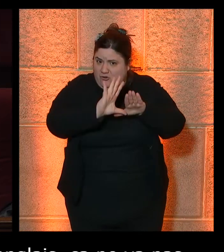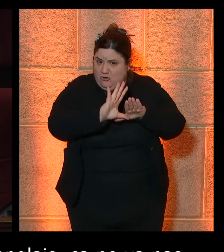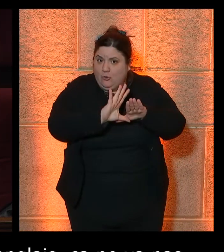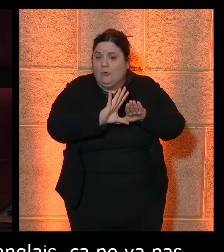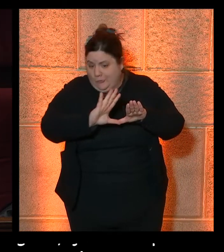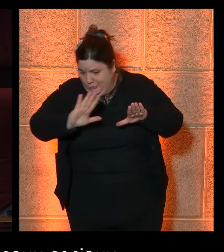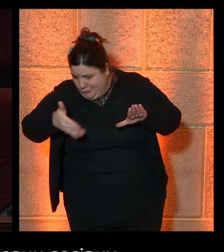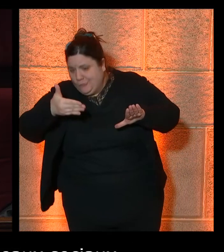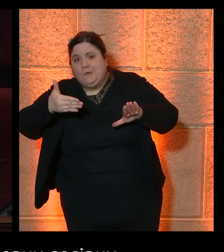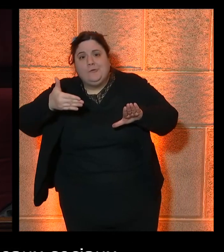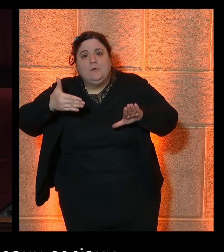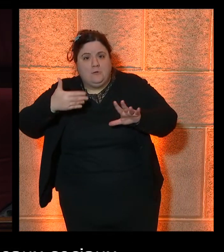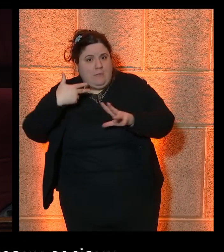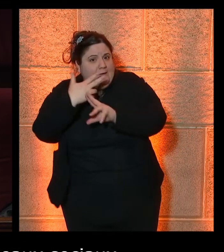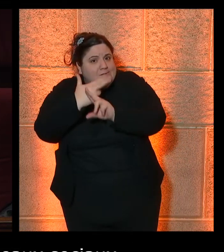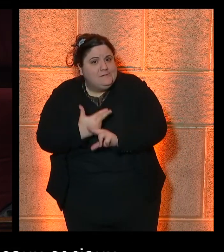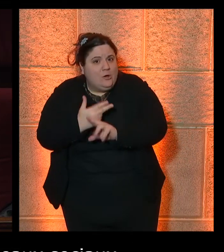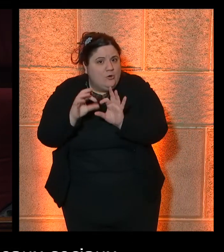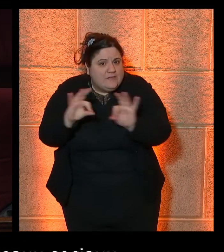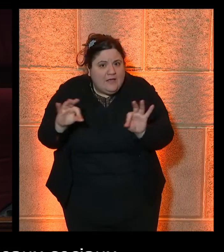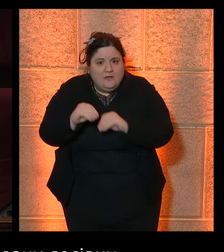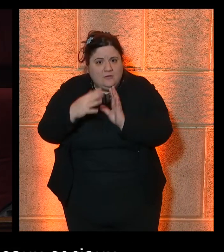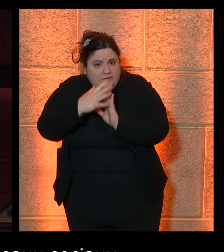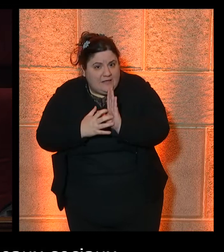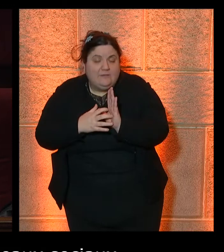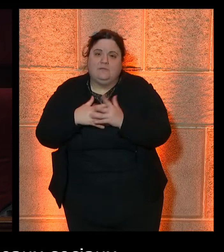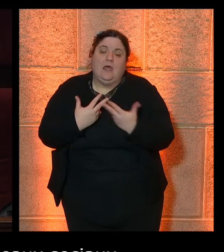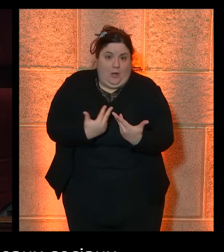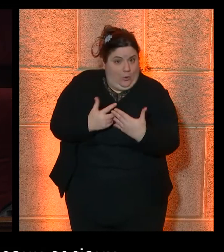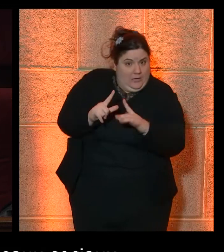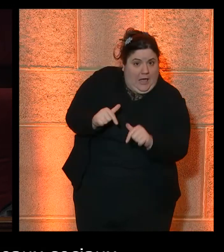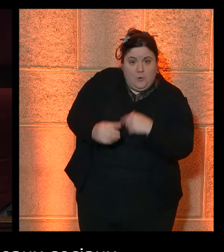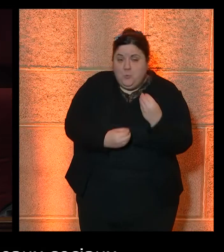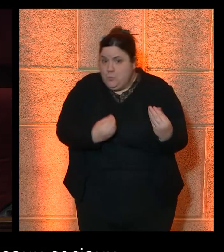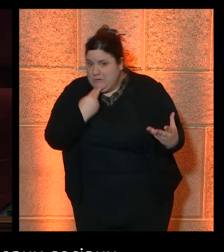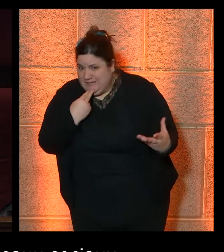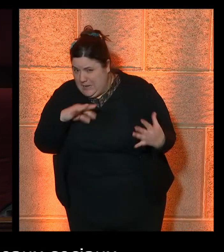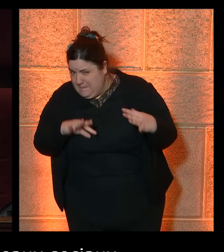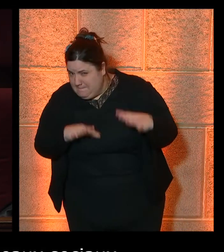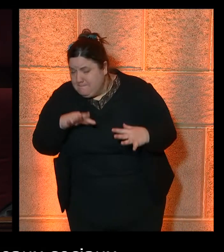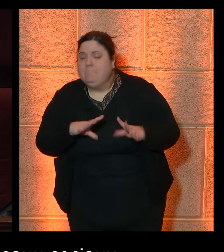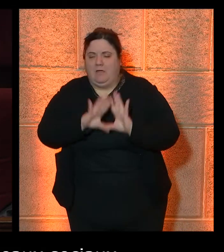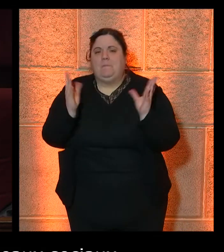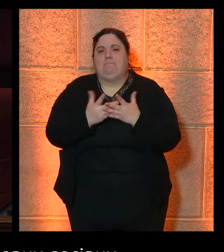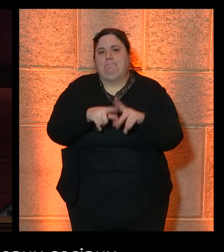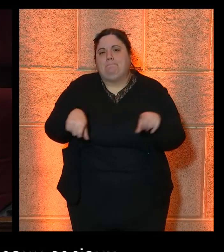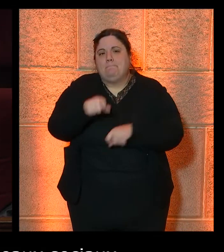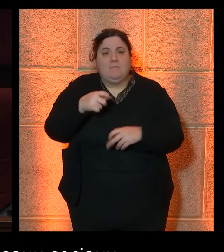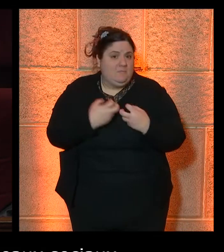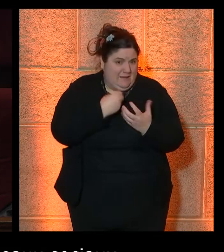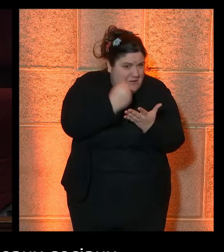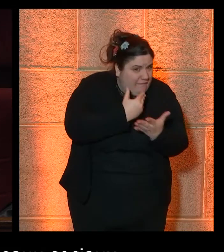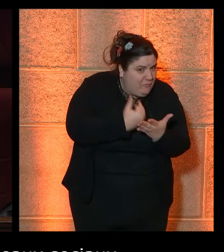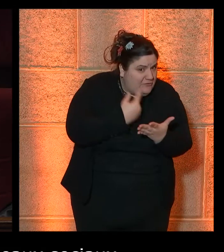la qualité de ces images, puisque là encore, comme je l'évoquais tout à l'heure, on a souvent des images qui véhiculent un certain nombre d'informations, bien